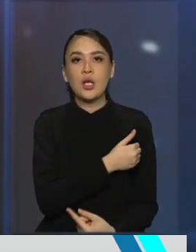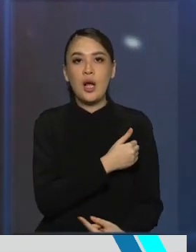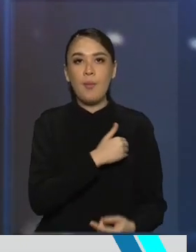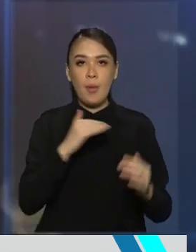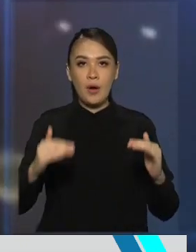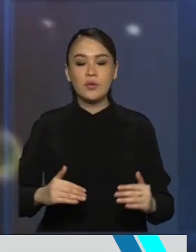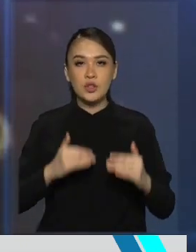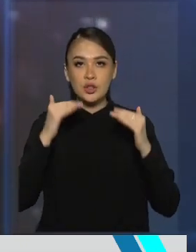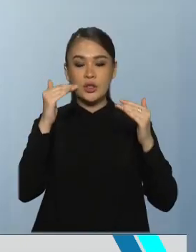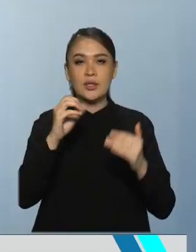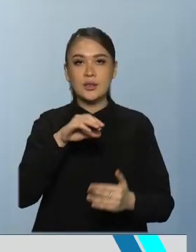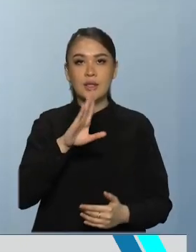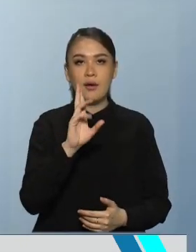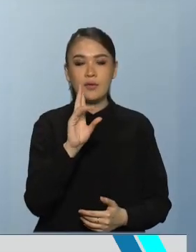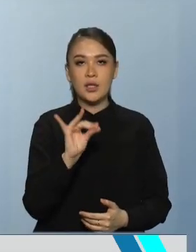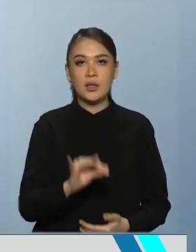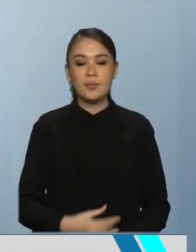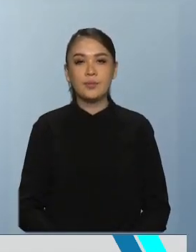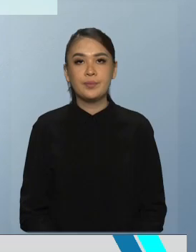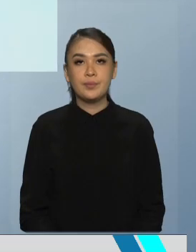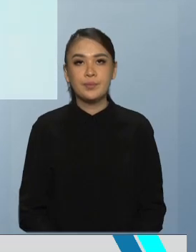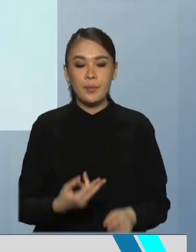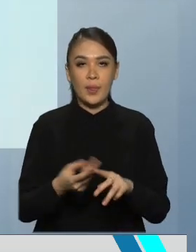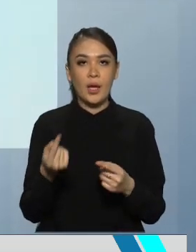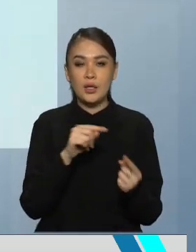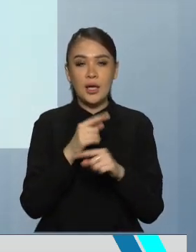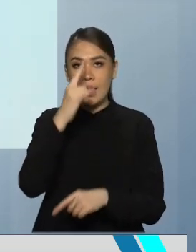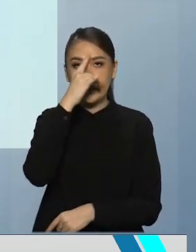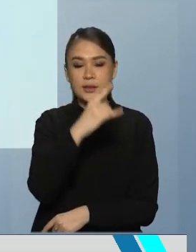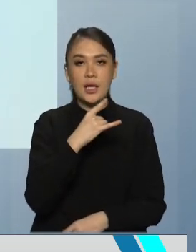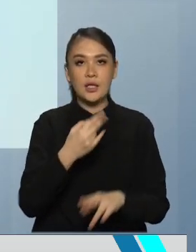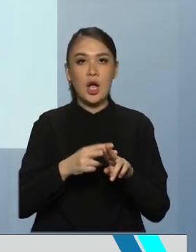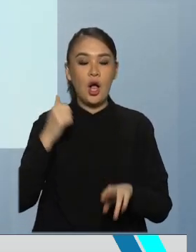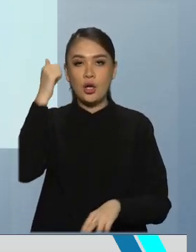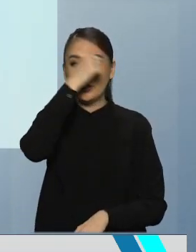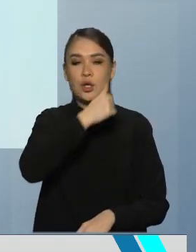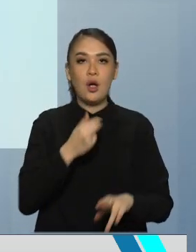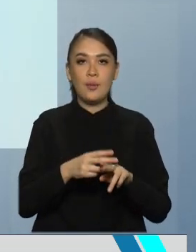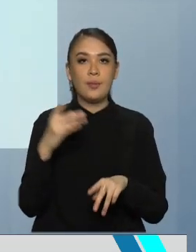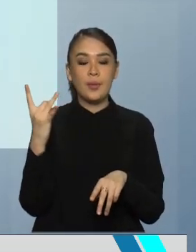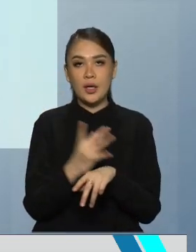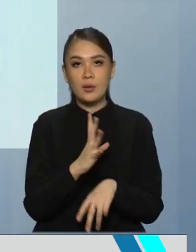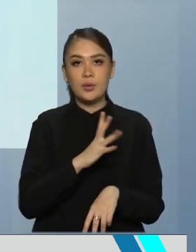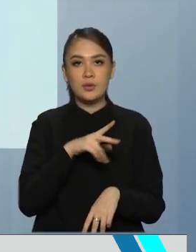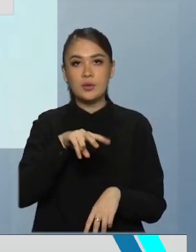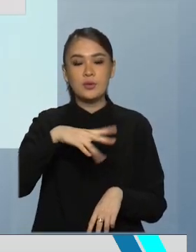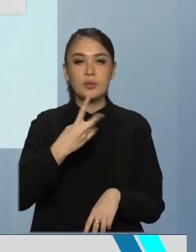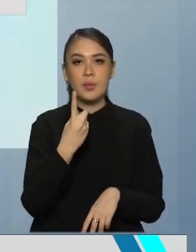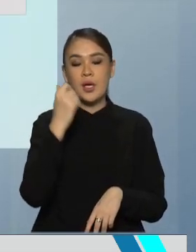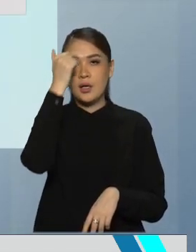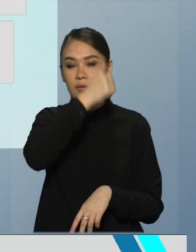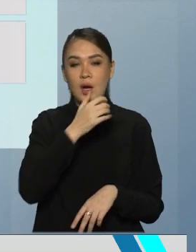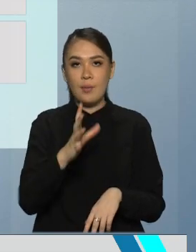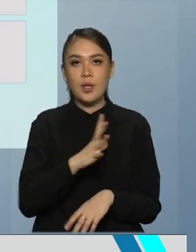повышения ключевых ставок. Между тем, в Казахстане годовая инфляция впервые с конца 2021 снизилась до